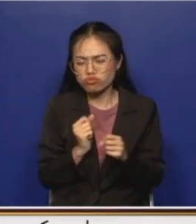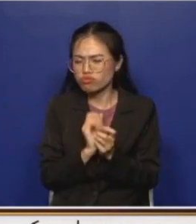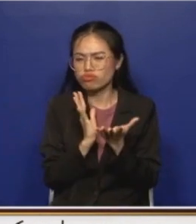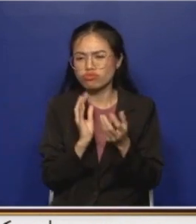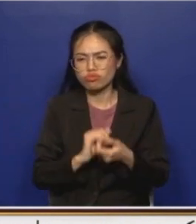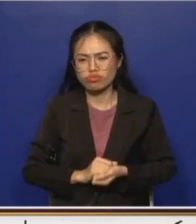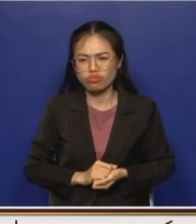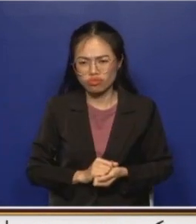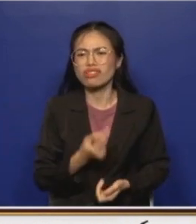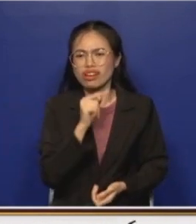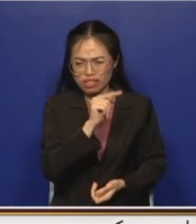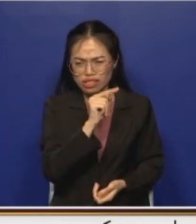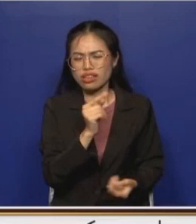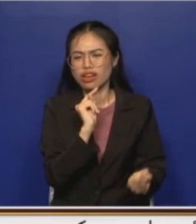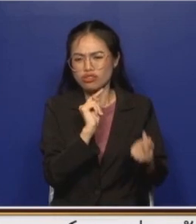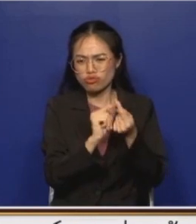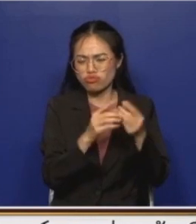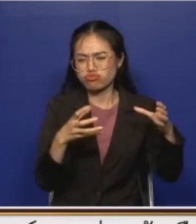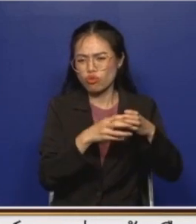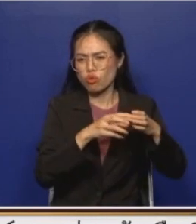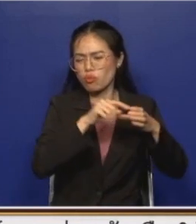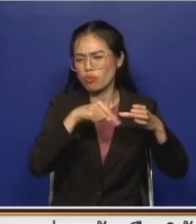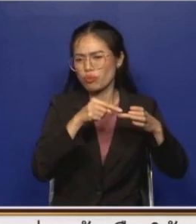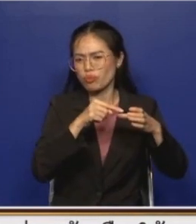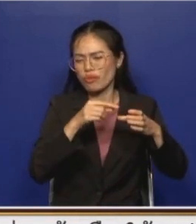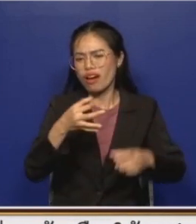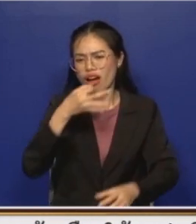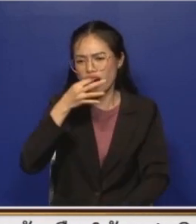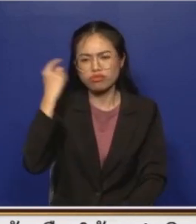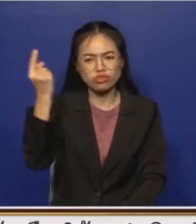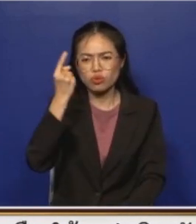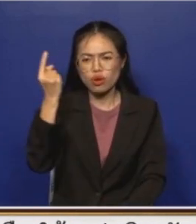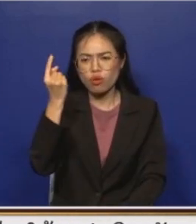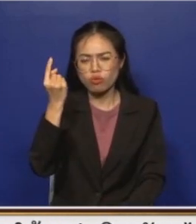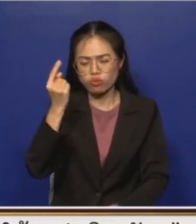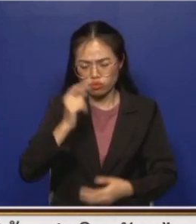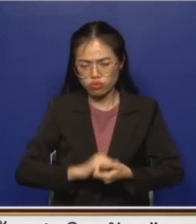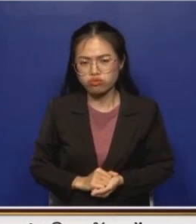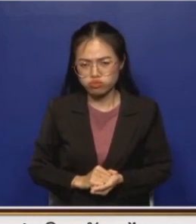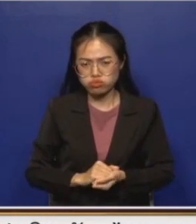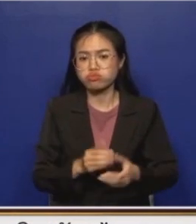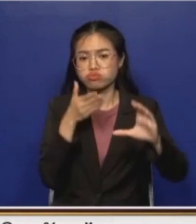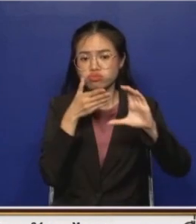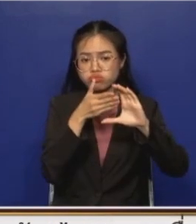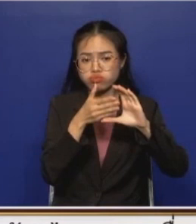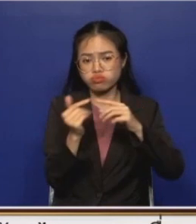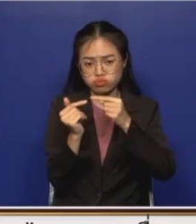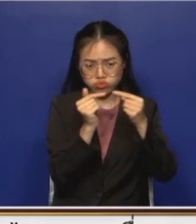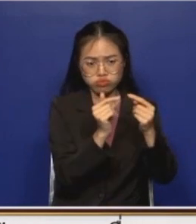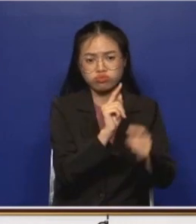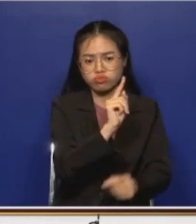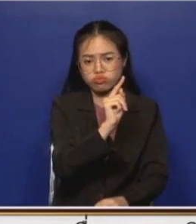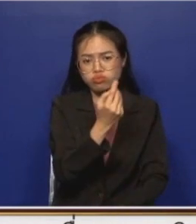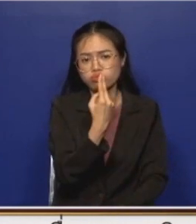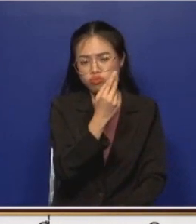ดผมฟังวันก่อนฮะสสพรรคก้าวไกลก็ดีคุณหมอชลน่านคุณหมอเรวัชอะ